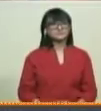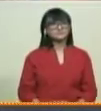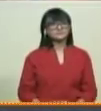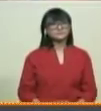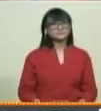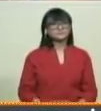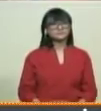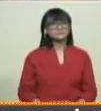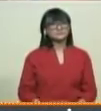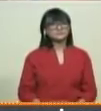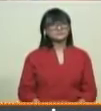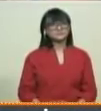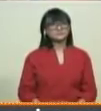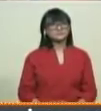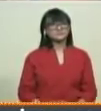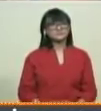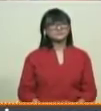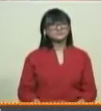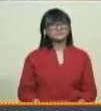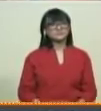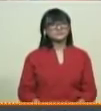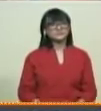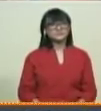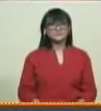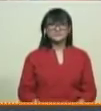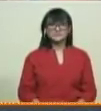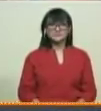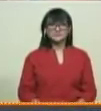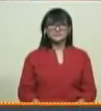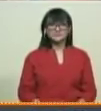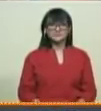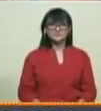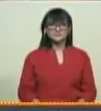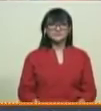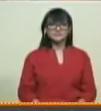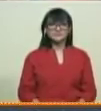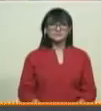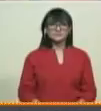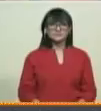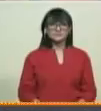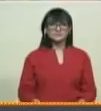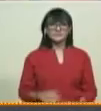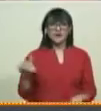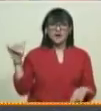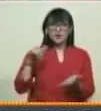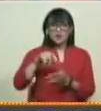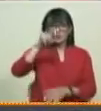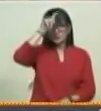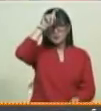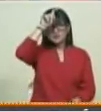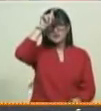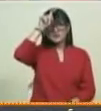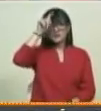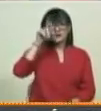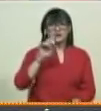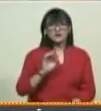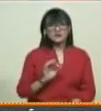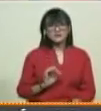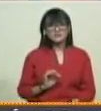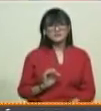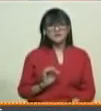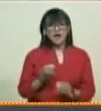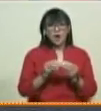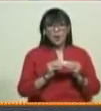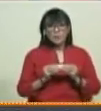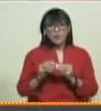ediyorum. Yo también estoy fomentando que la aerolínea turca Turkish Airlines se acomode